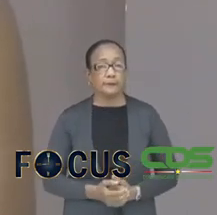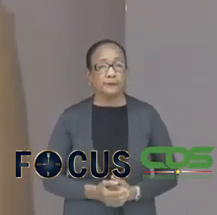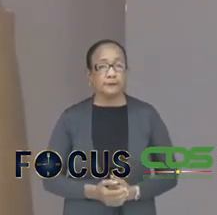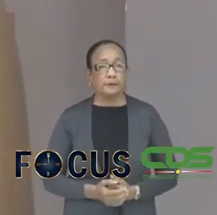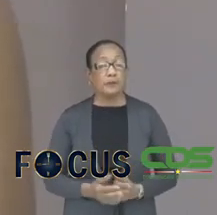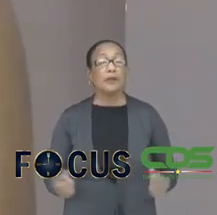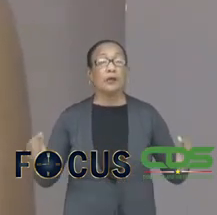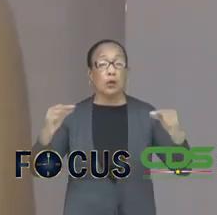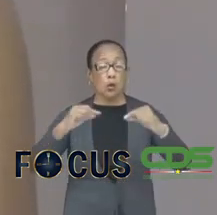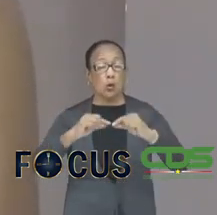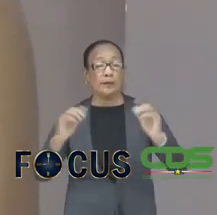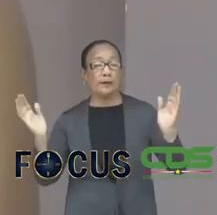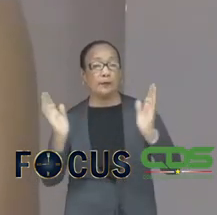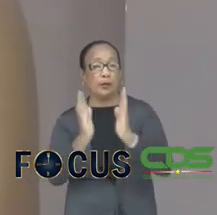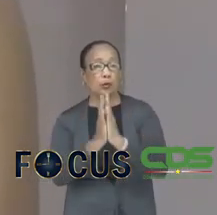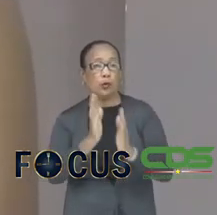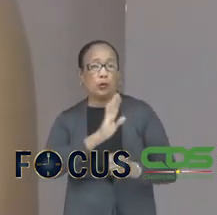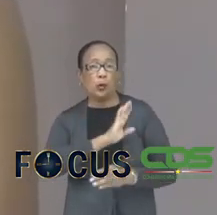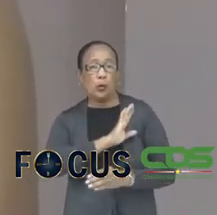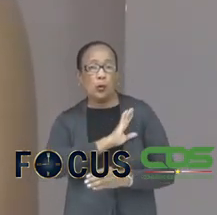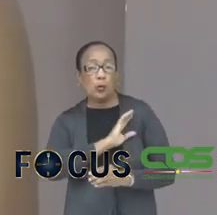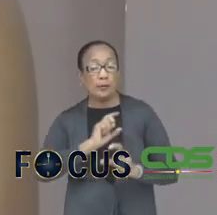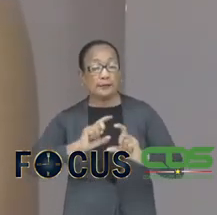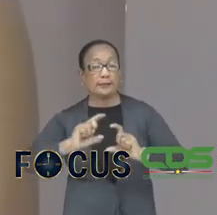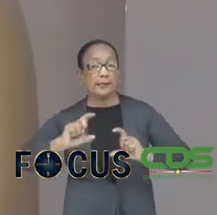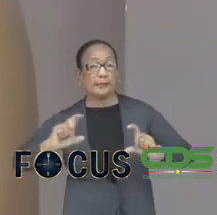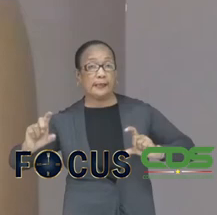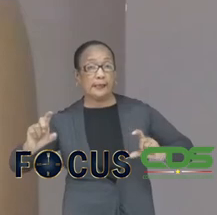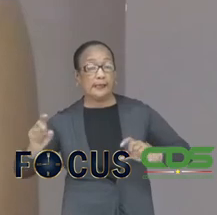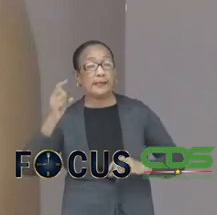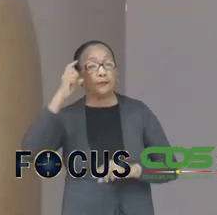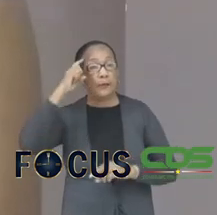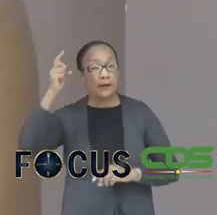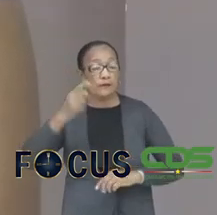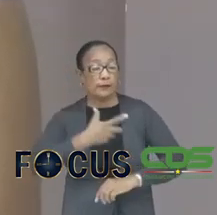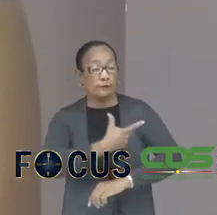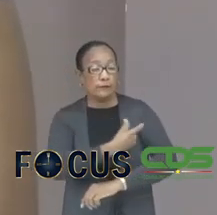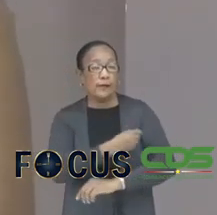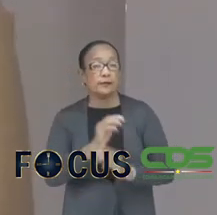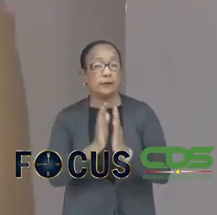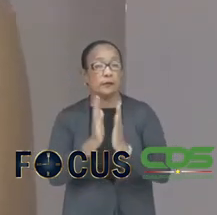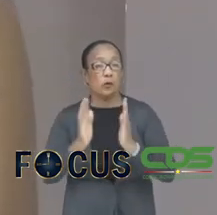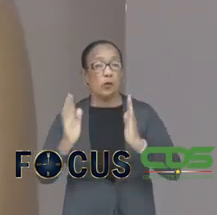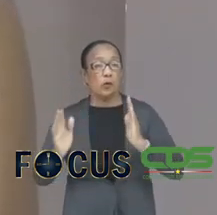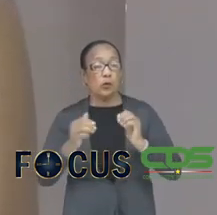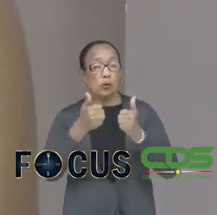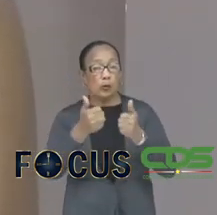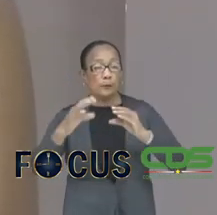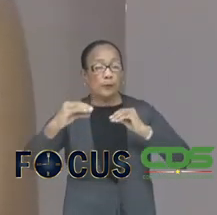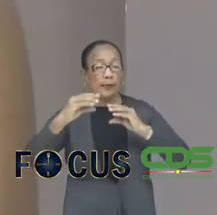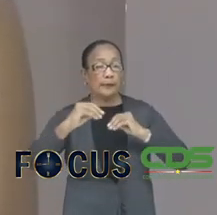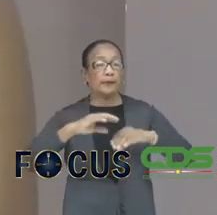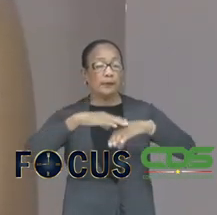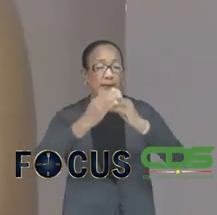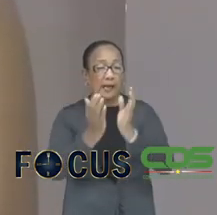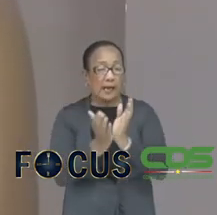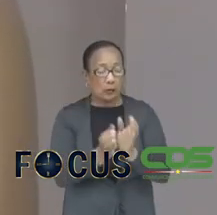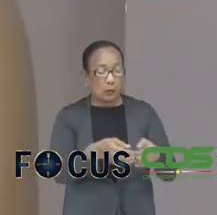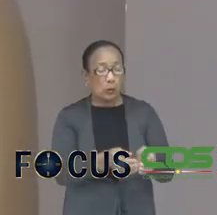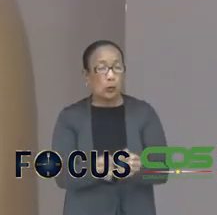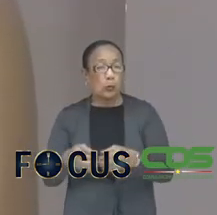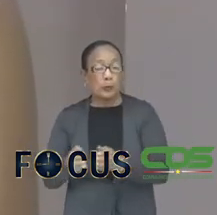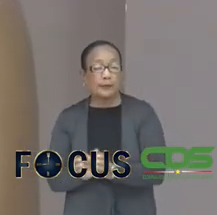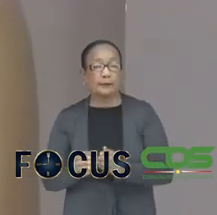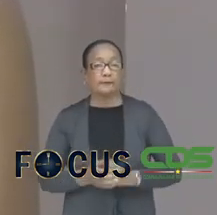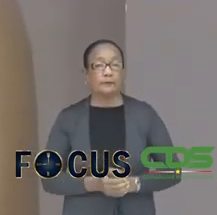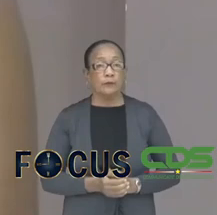De komende periode zal ook het strategisch plan van het vaccinatieprogramma breed worden besproken met alle actoren in het veld.